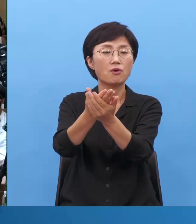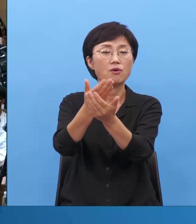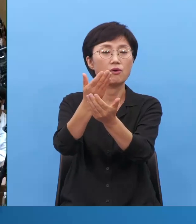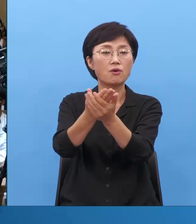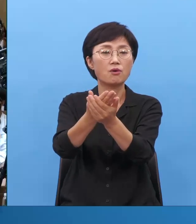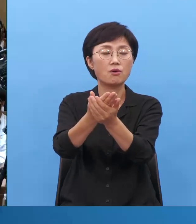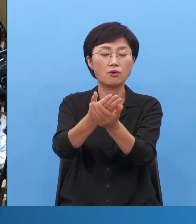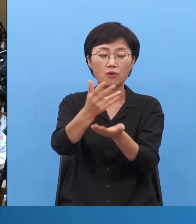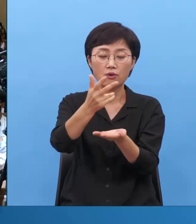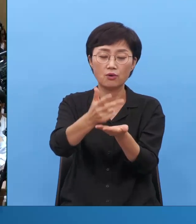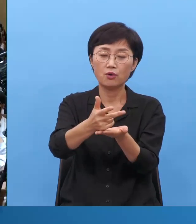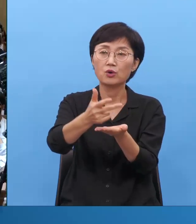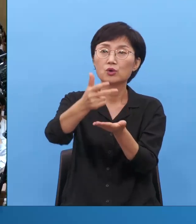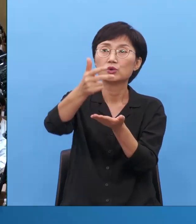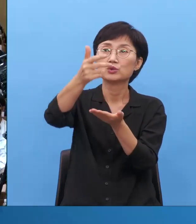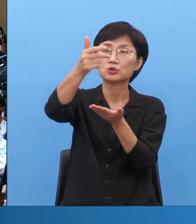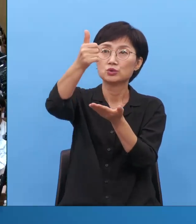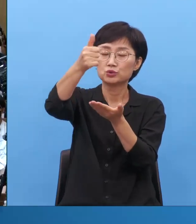주소서.